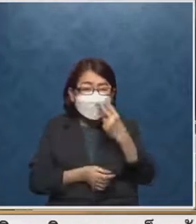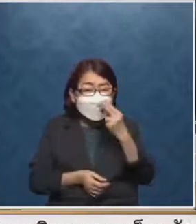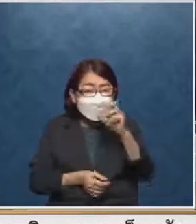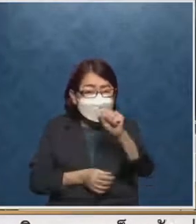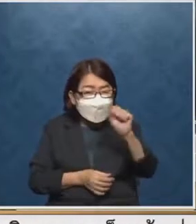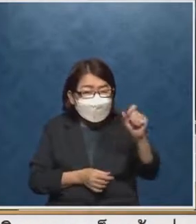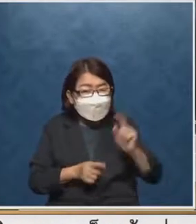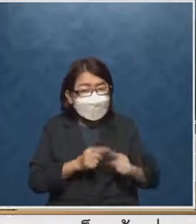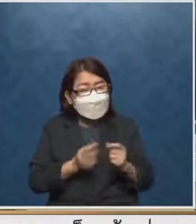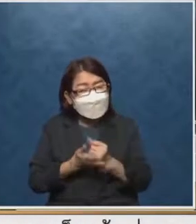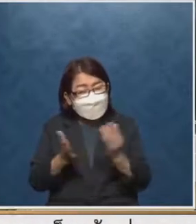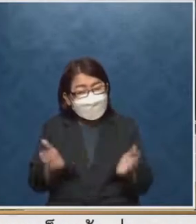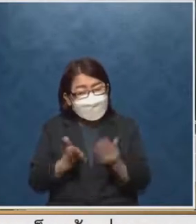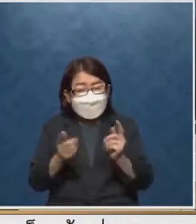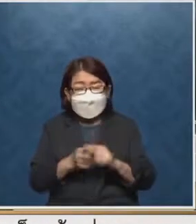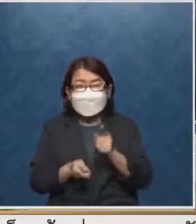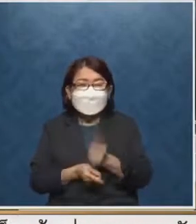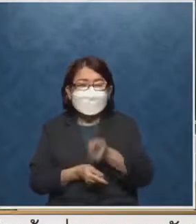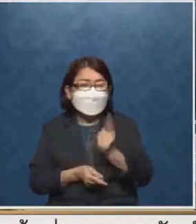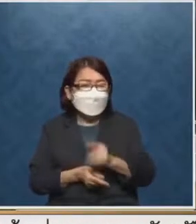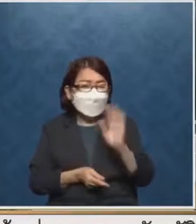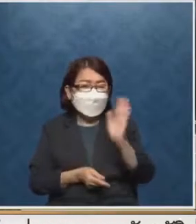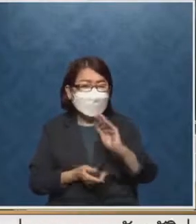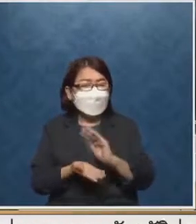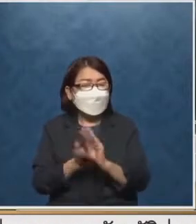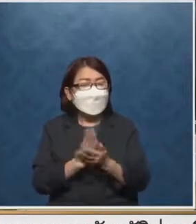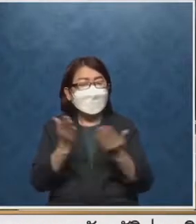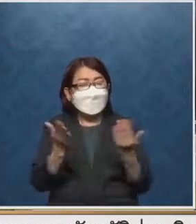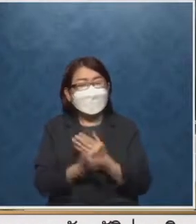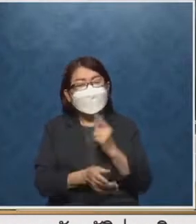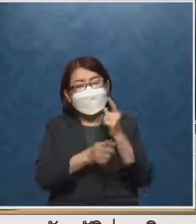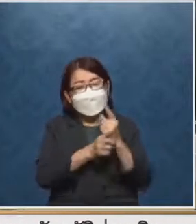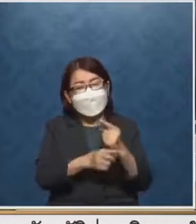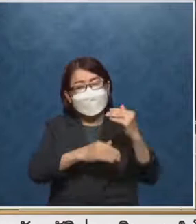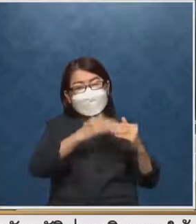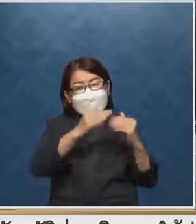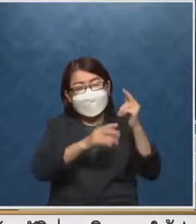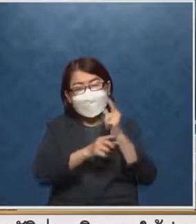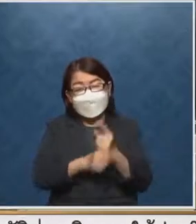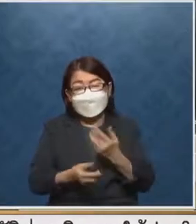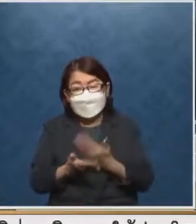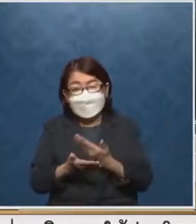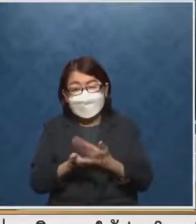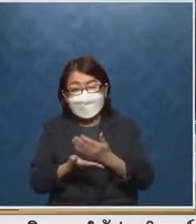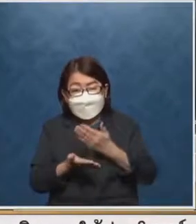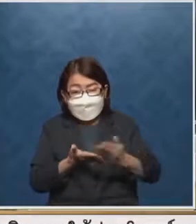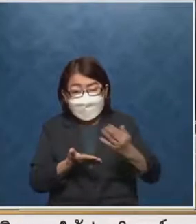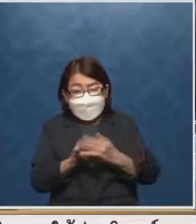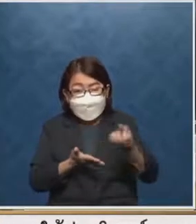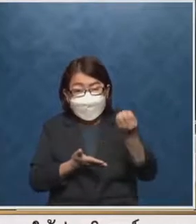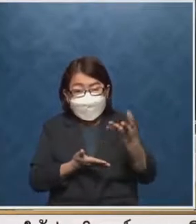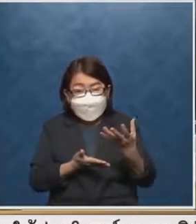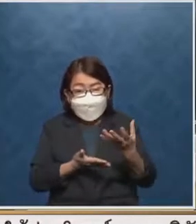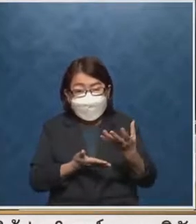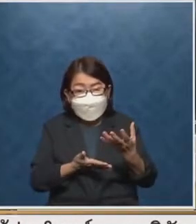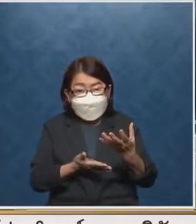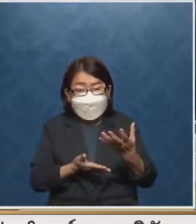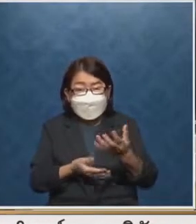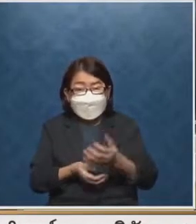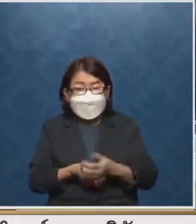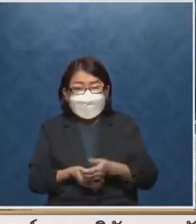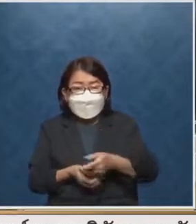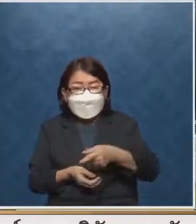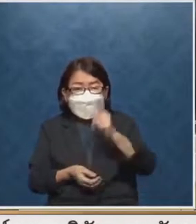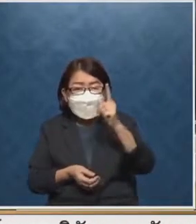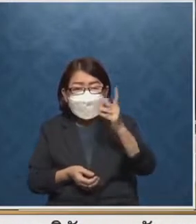ริมมันอาจจะต้องปรับเปลี่ยนไปตามยุคสมัยเงินใช้เยอะเนี่ยไม่ได้ประเด็นนะครับแต่ใช้